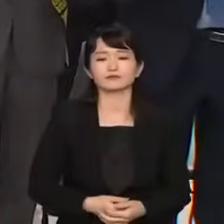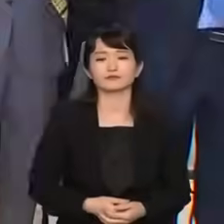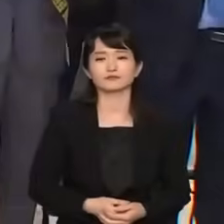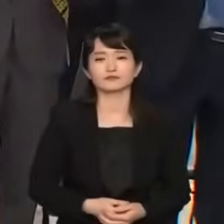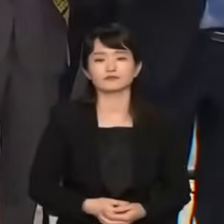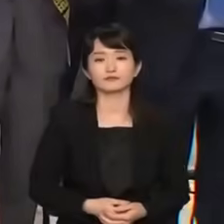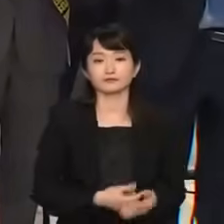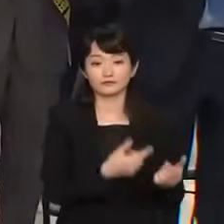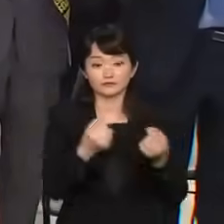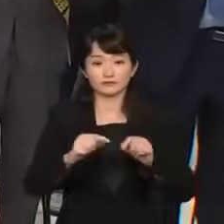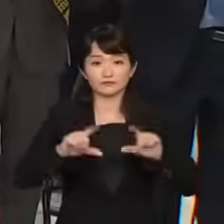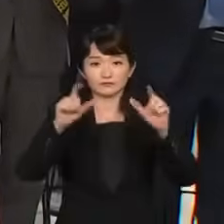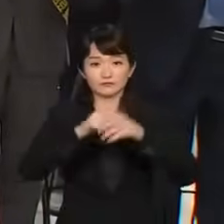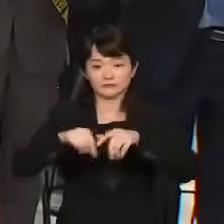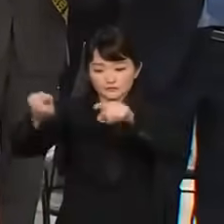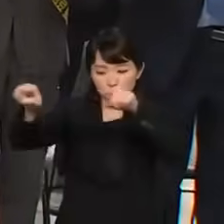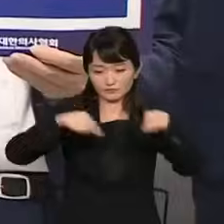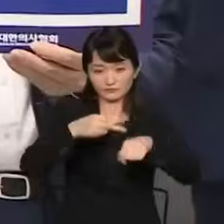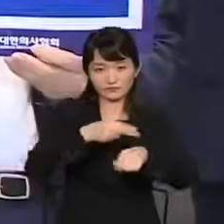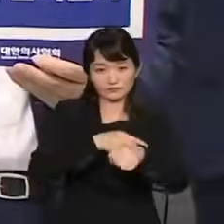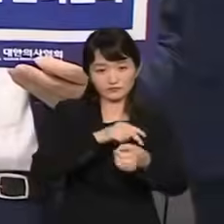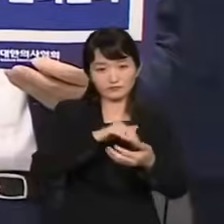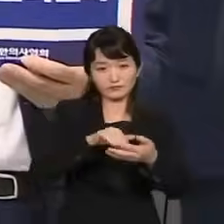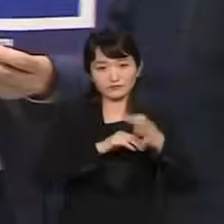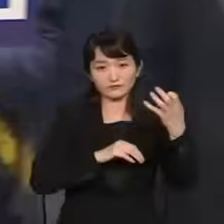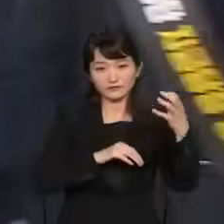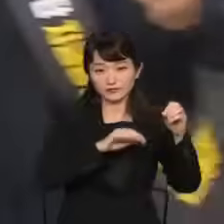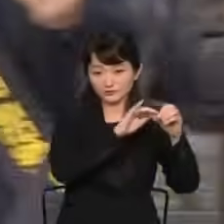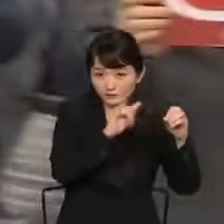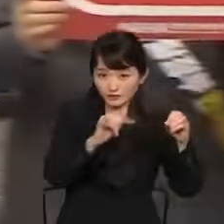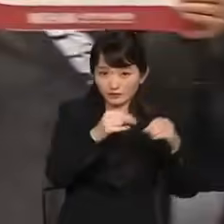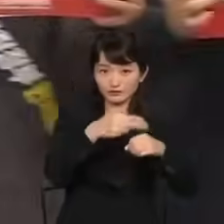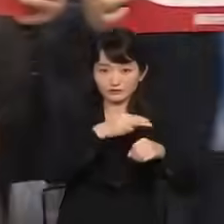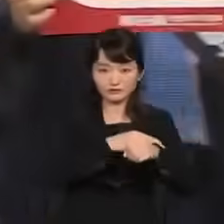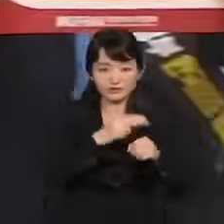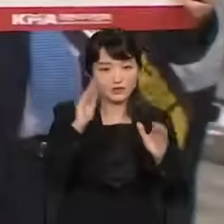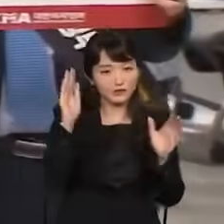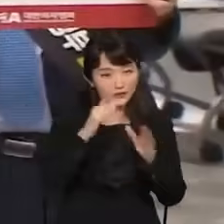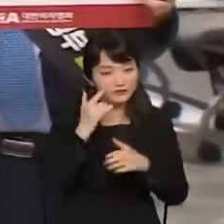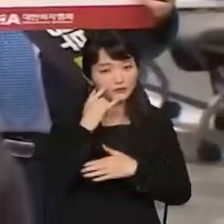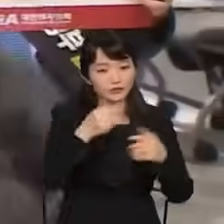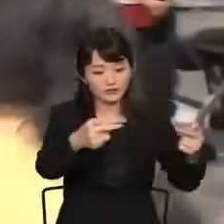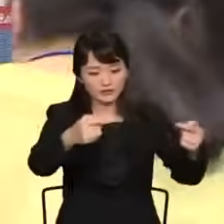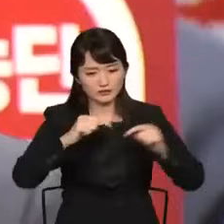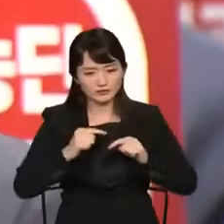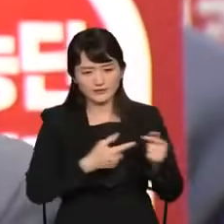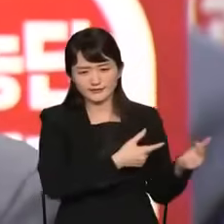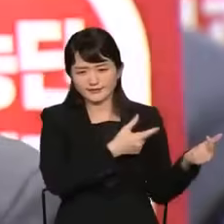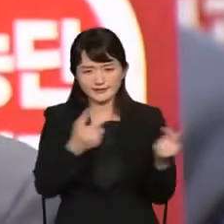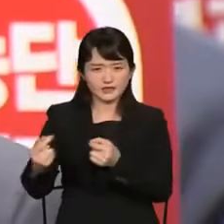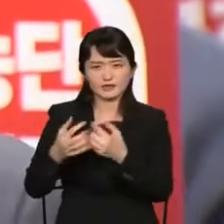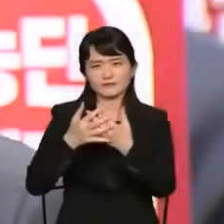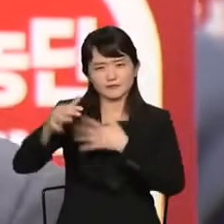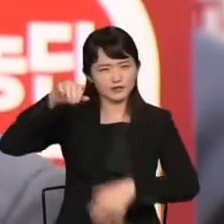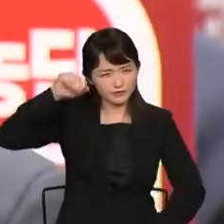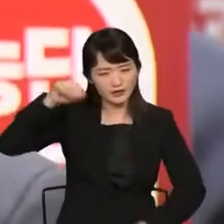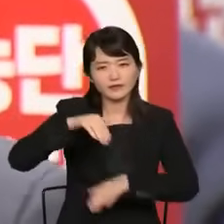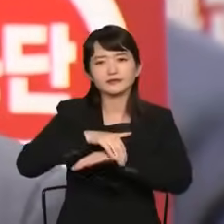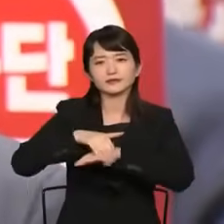또 같은 날 전국의사 14만 명은 물론 의대생과 학부모 등이 참여하는 총궐기대회를 열겠다고